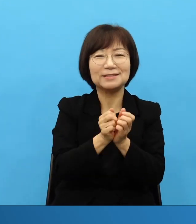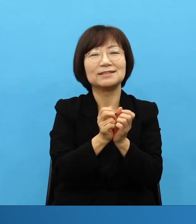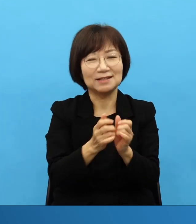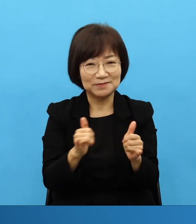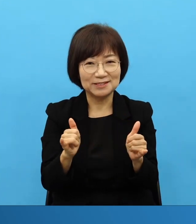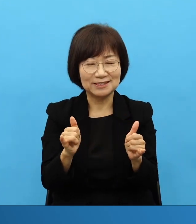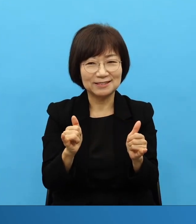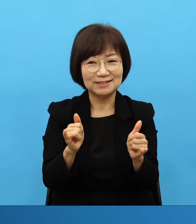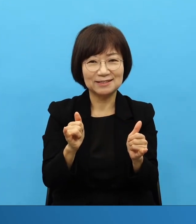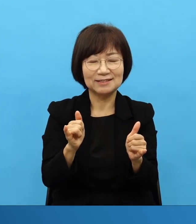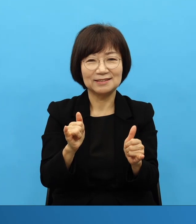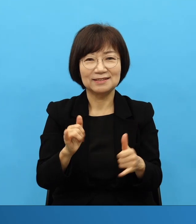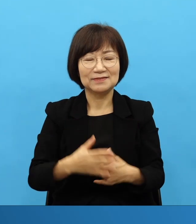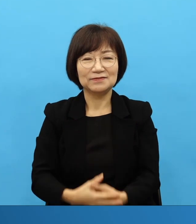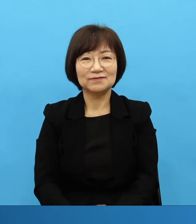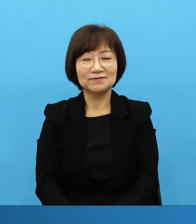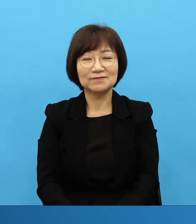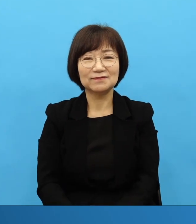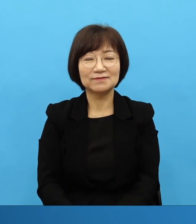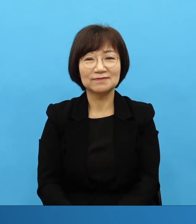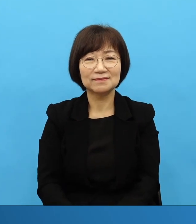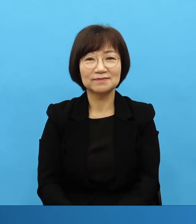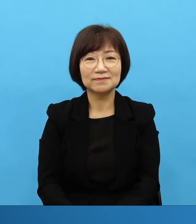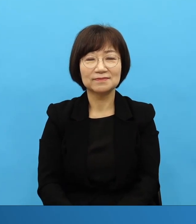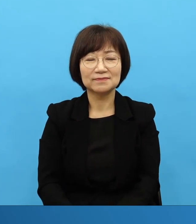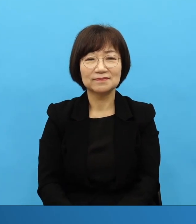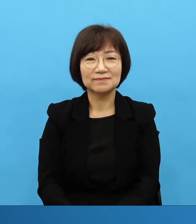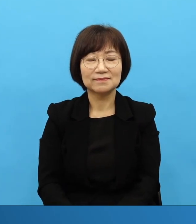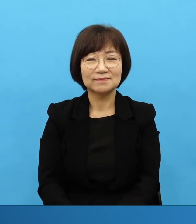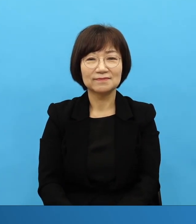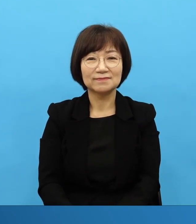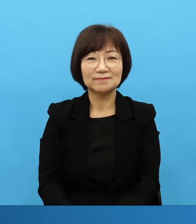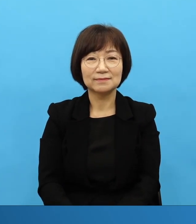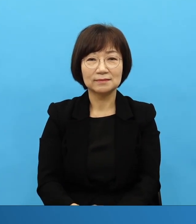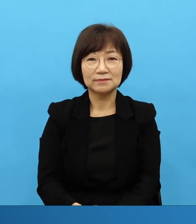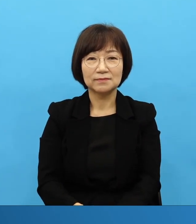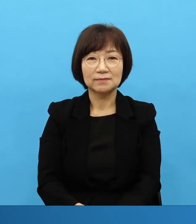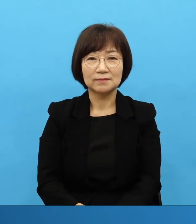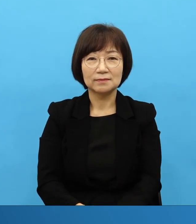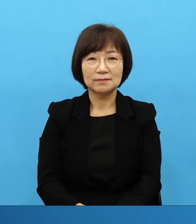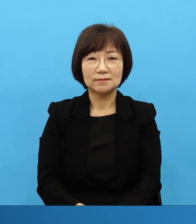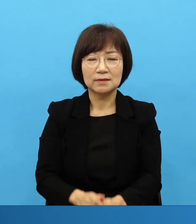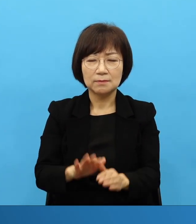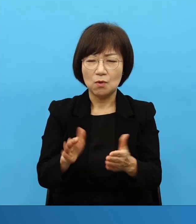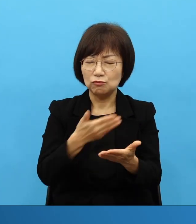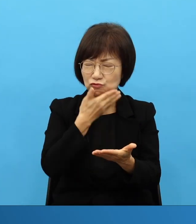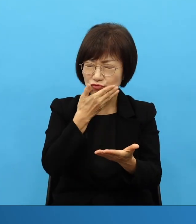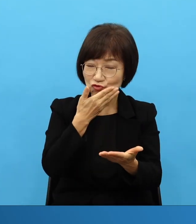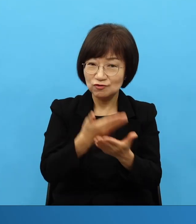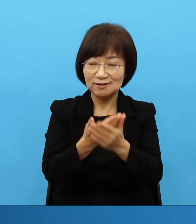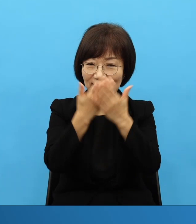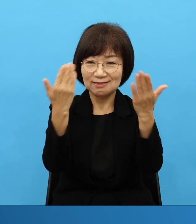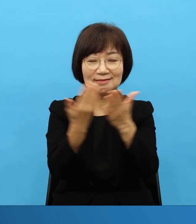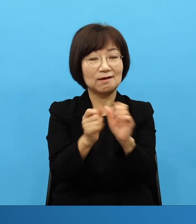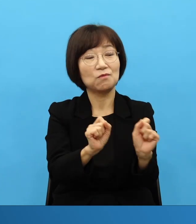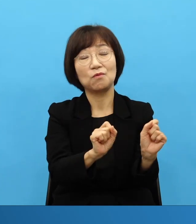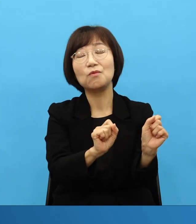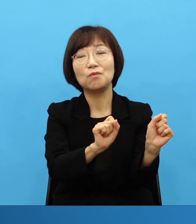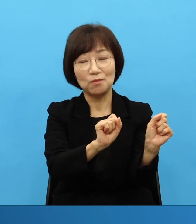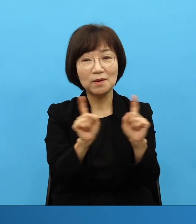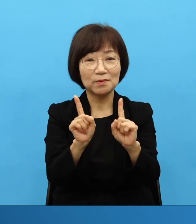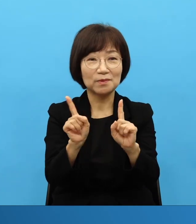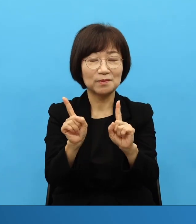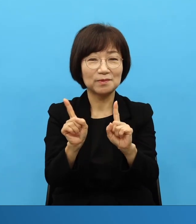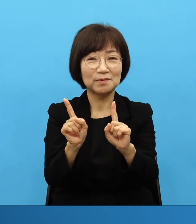마치 모든 것이 회복되는 중요한 아주 중요한 부분들이 나오잖아요. And we see that the place